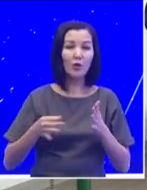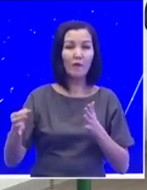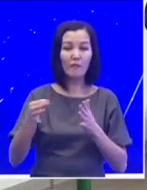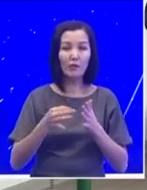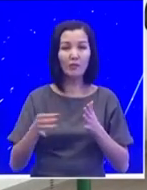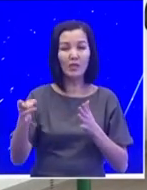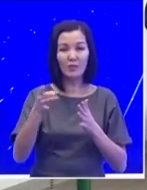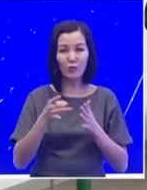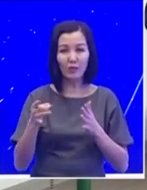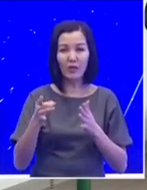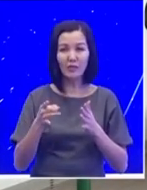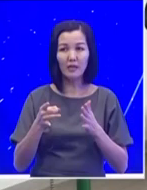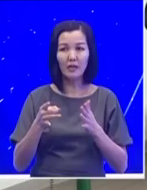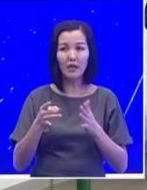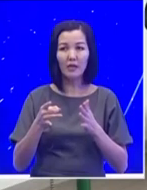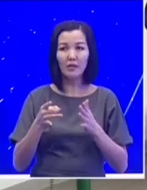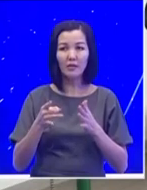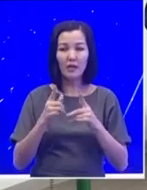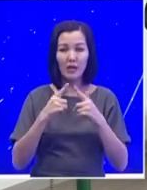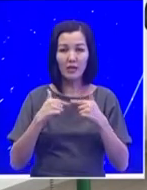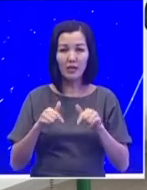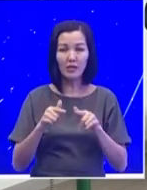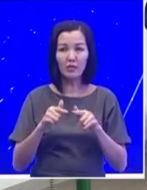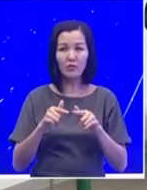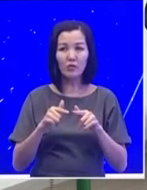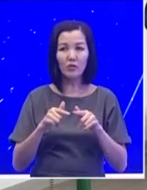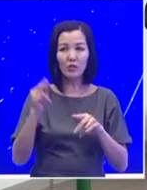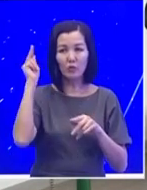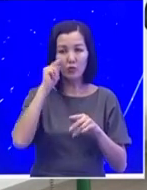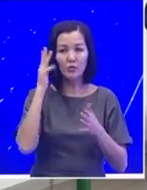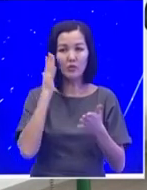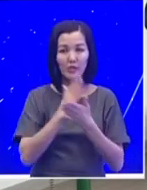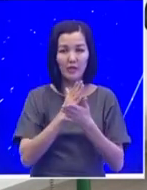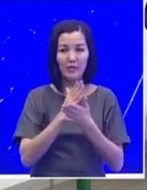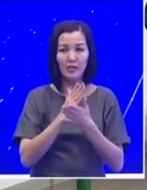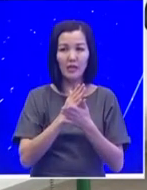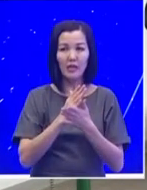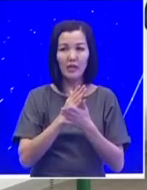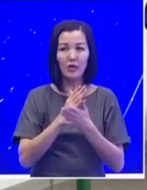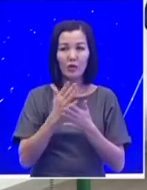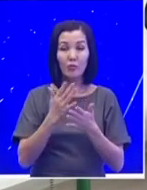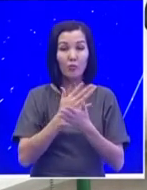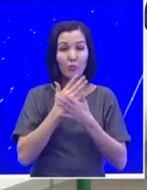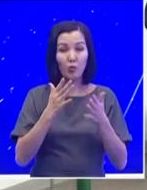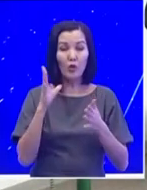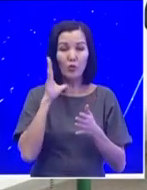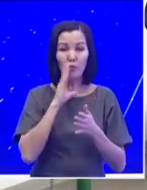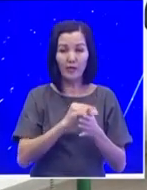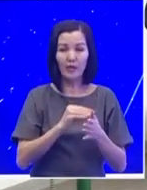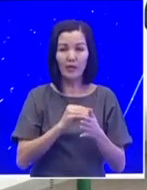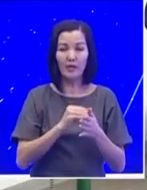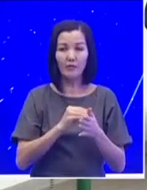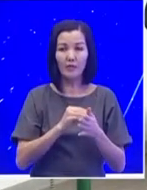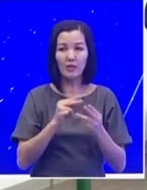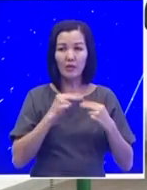даже в республиканском масштабе организуют специальные курсы для того, чтобы мы более умело